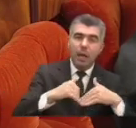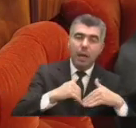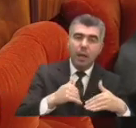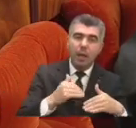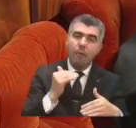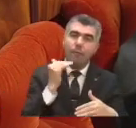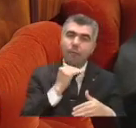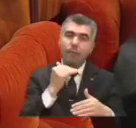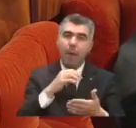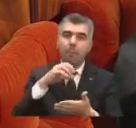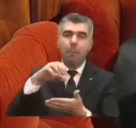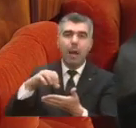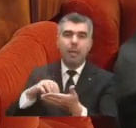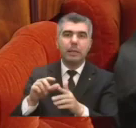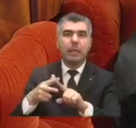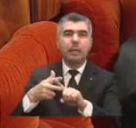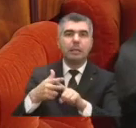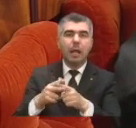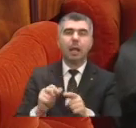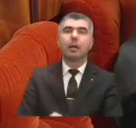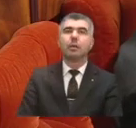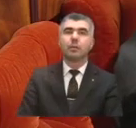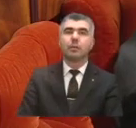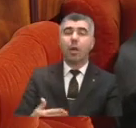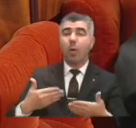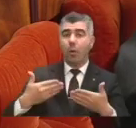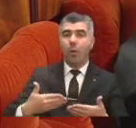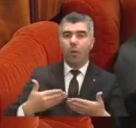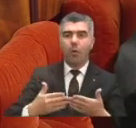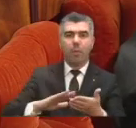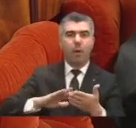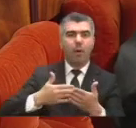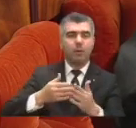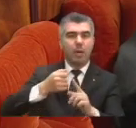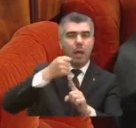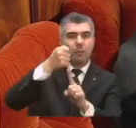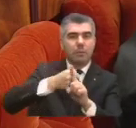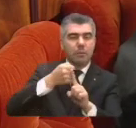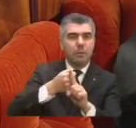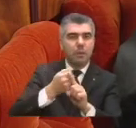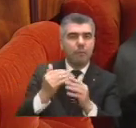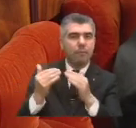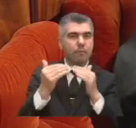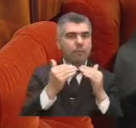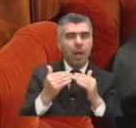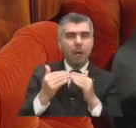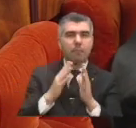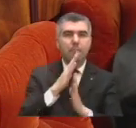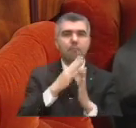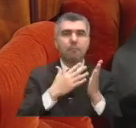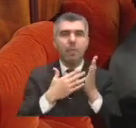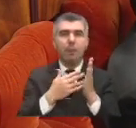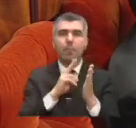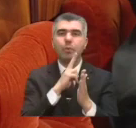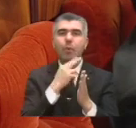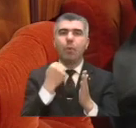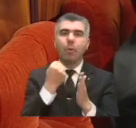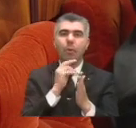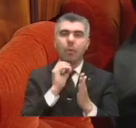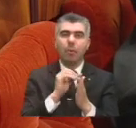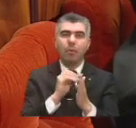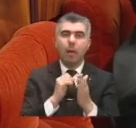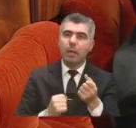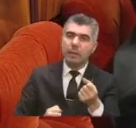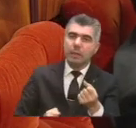الصناعية. فنقولوا اليوم أن جميع المجهودات التنسيق بين البرامج الحكومية من أجل